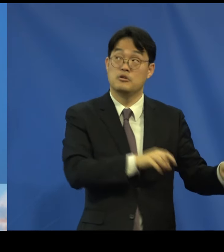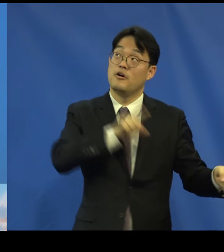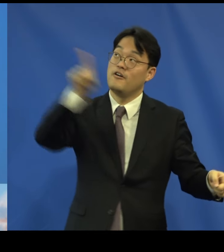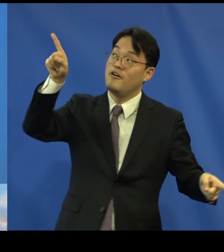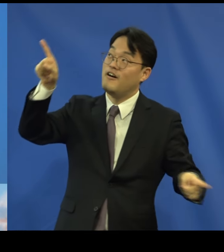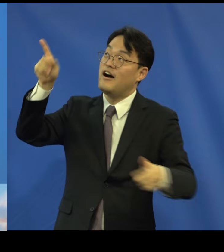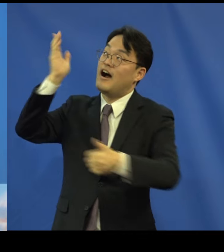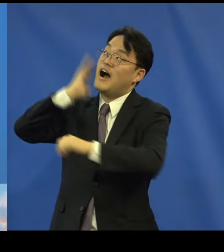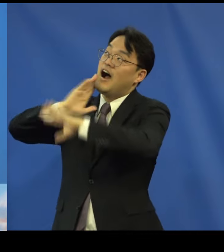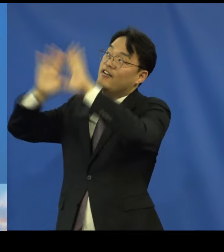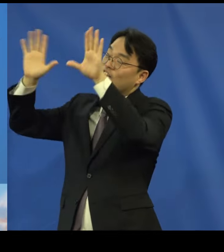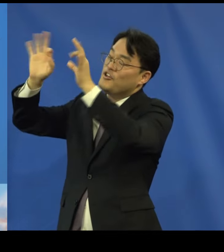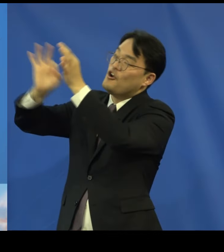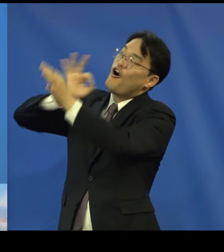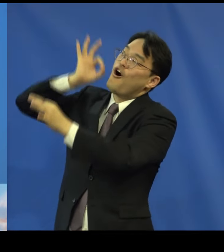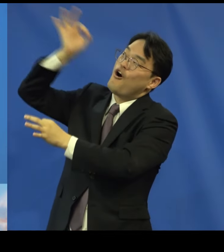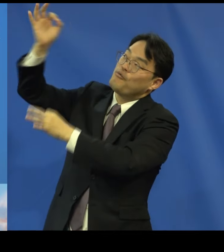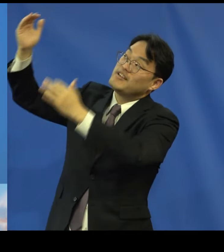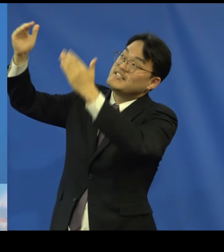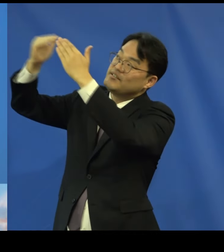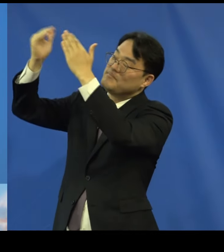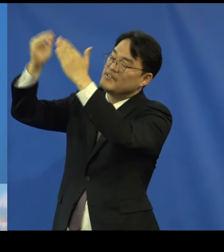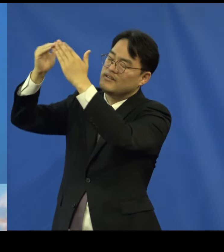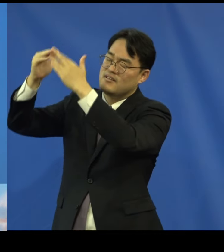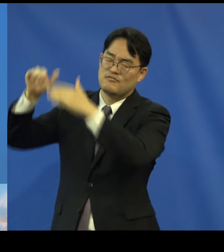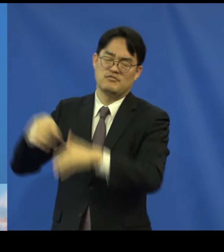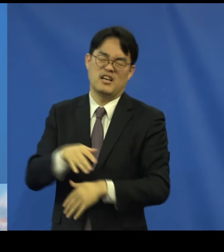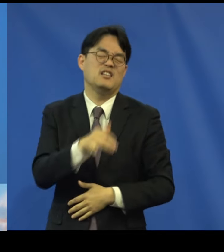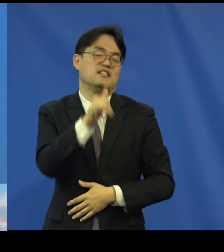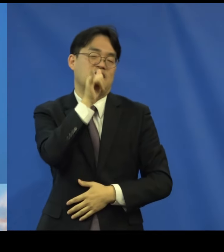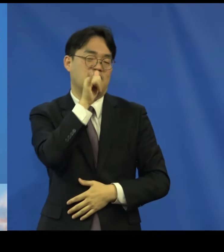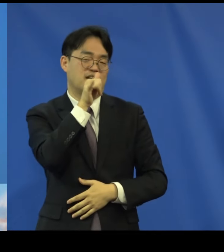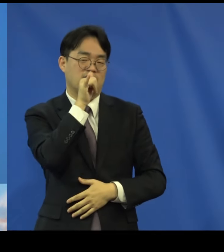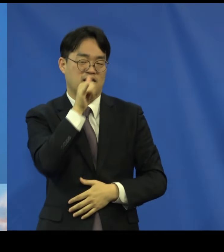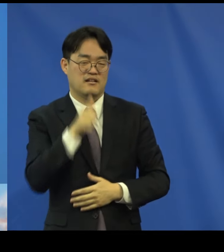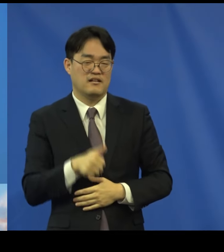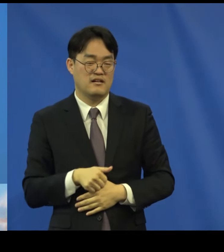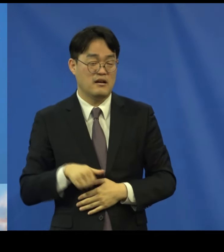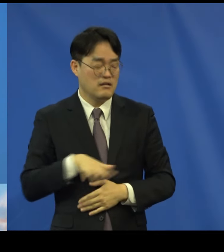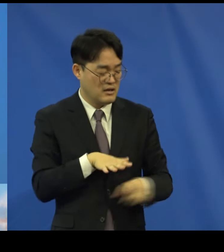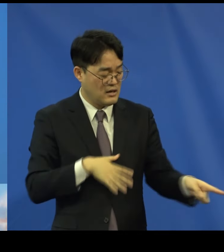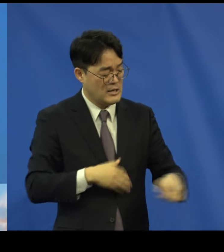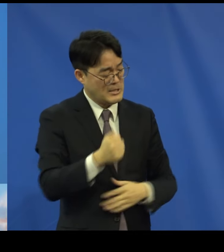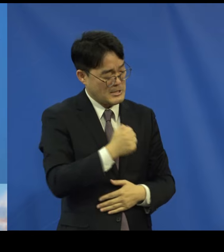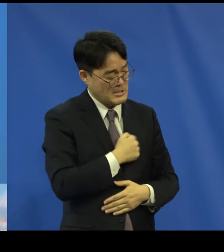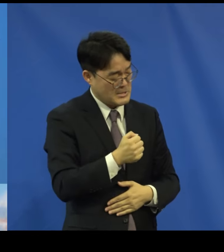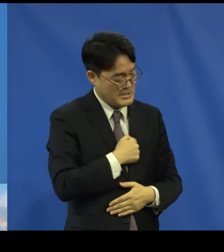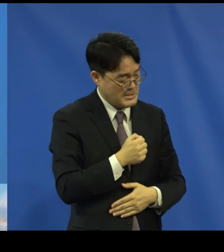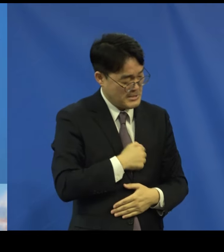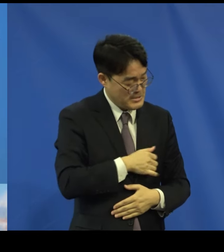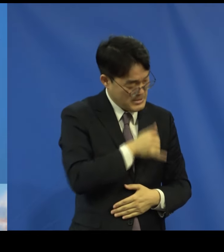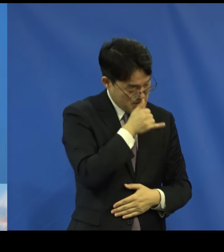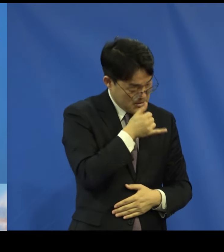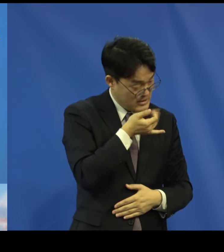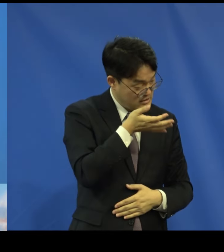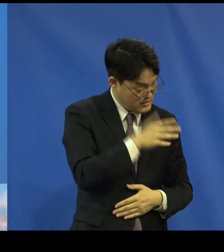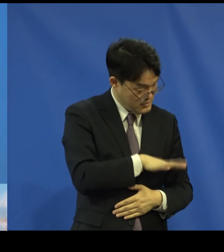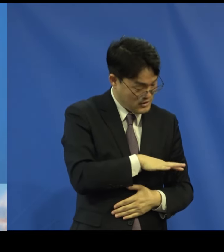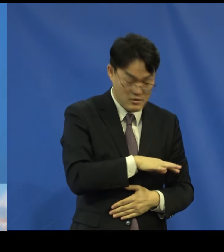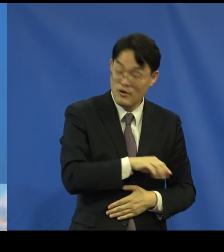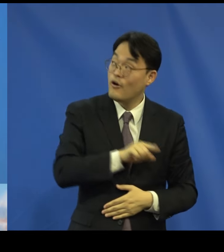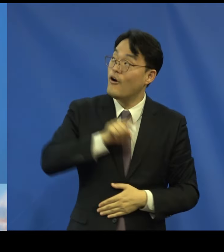우리에게 있는 줄 아느니라. 참으로 우리가 여기서 탄식하며 하늘로부터는 우리 처소로